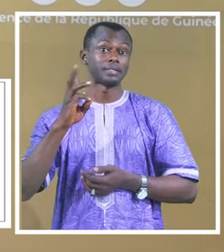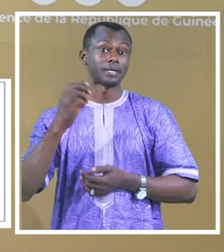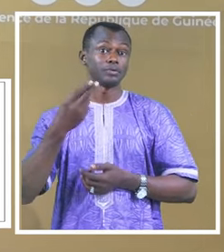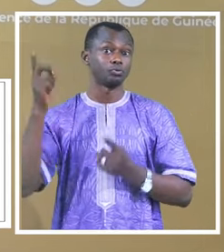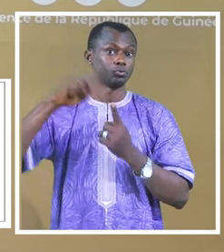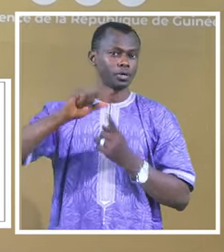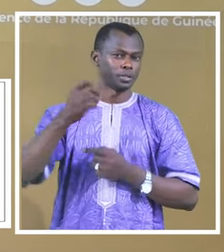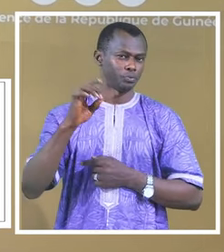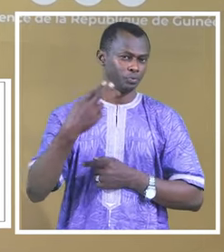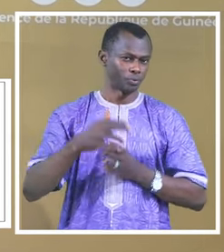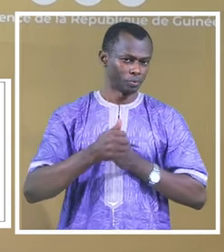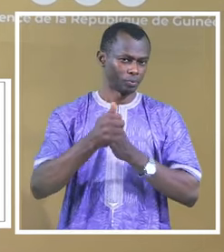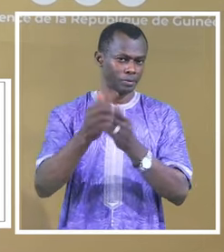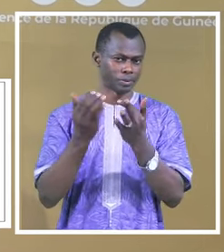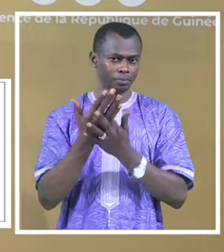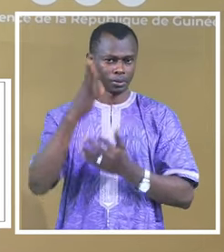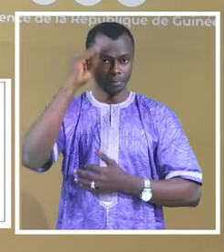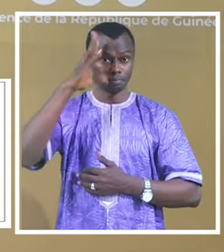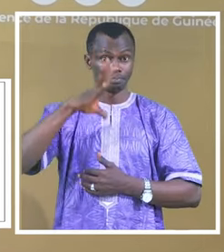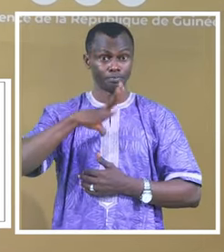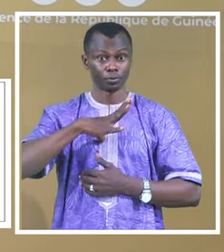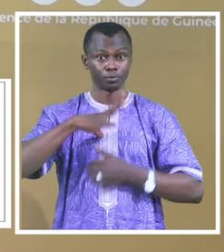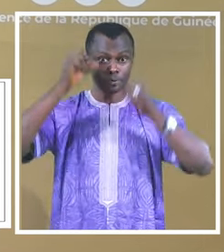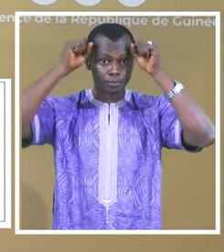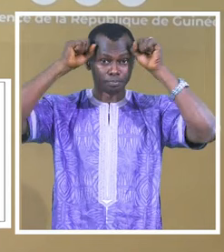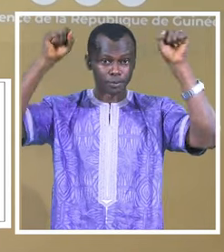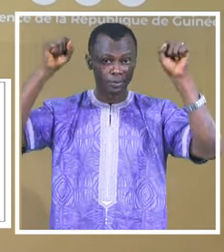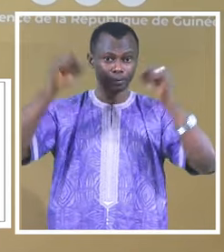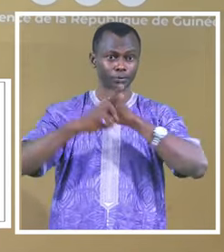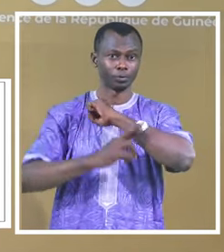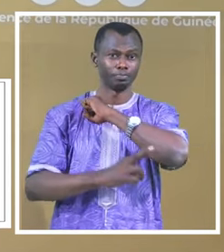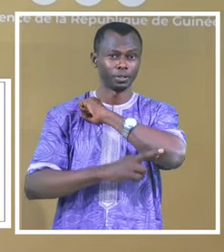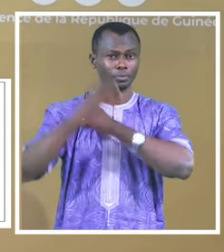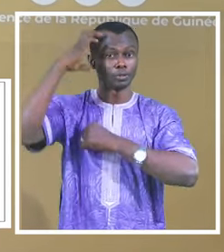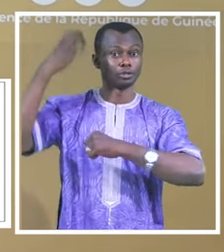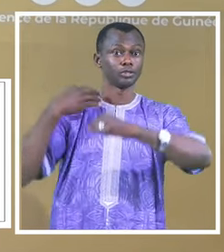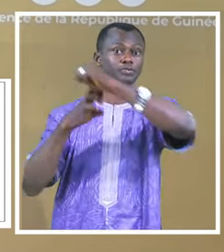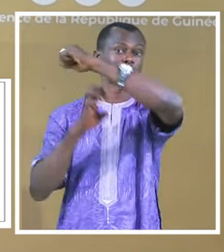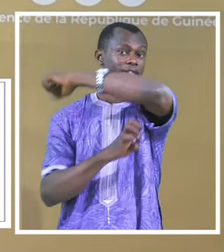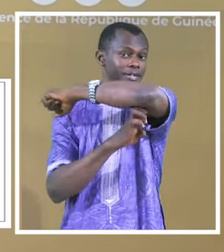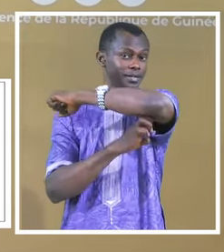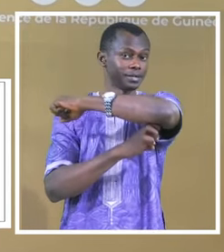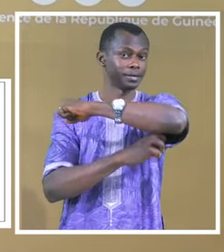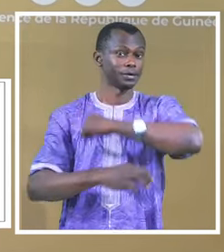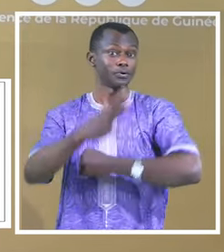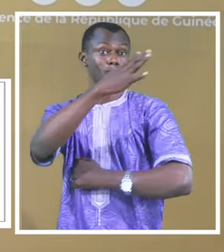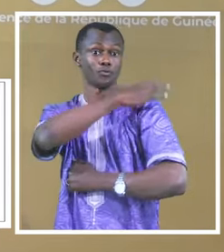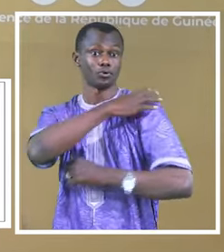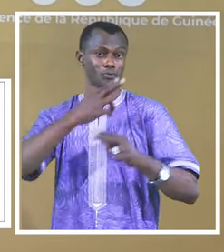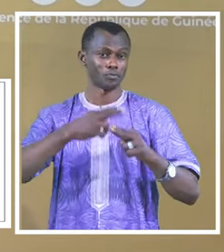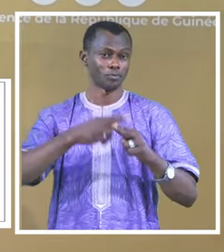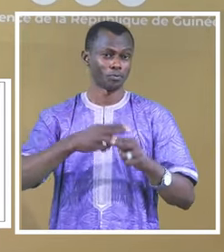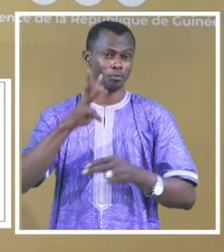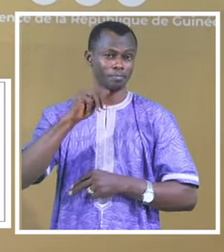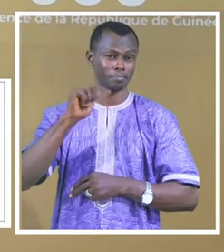14 décembre 2023 de 16 h à 18 h sous la haute autorité de Son Excellence Monsieur le Président de la République, chef de l'État, le